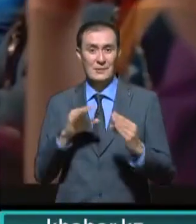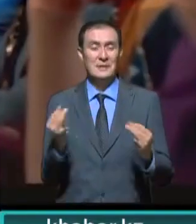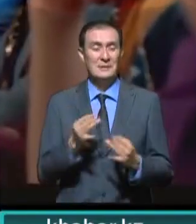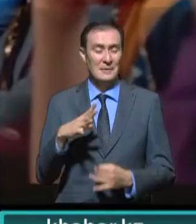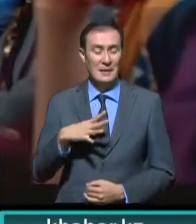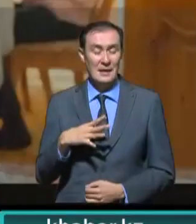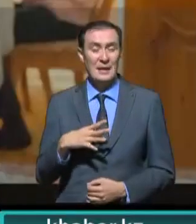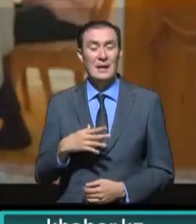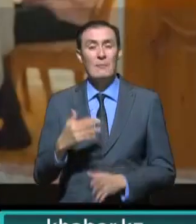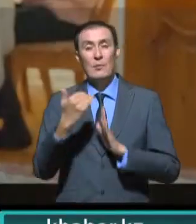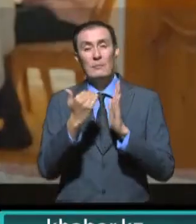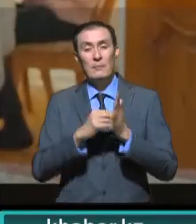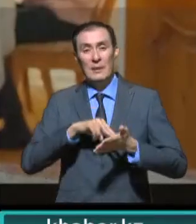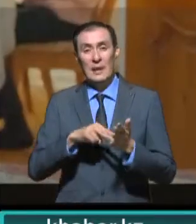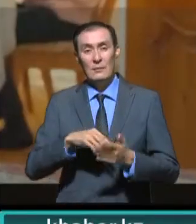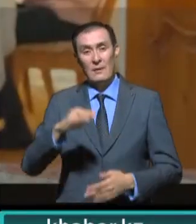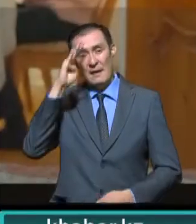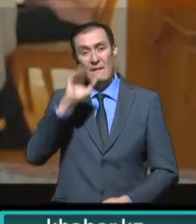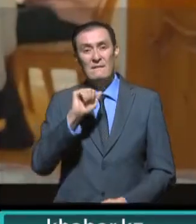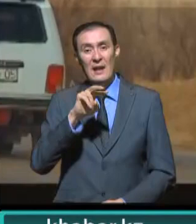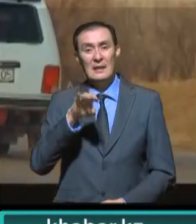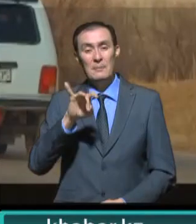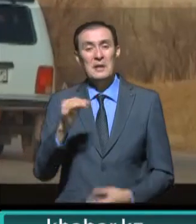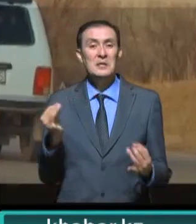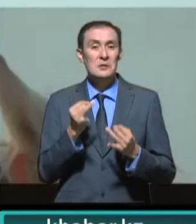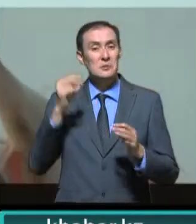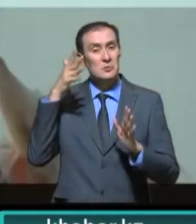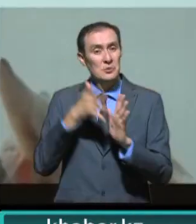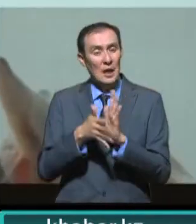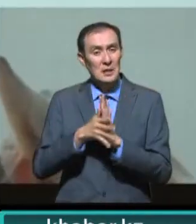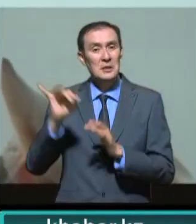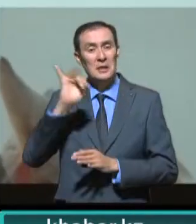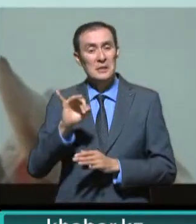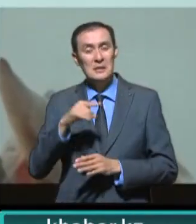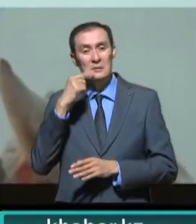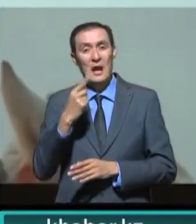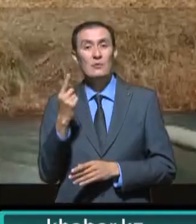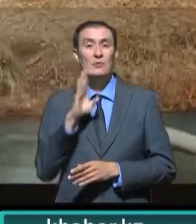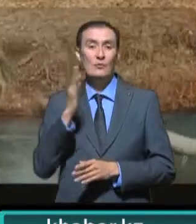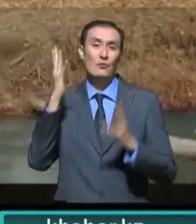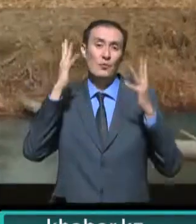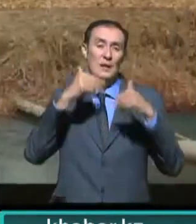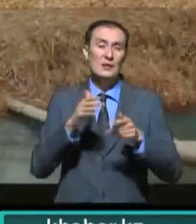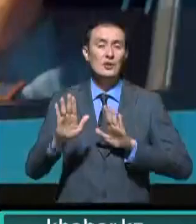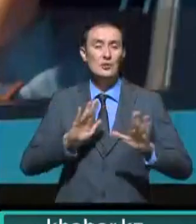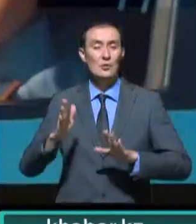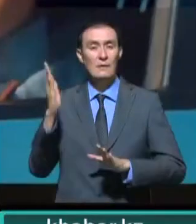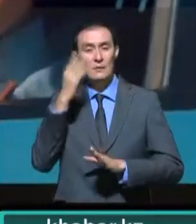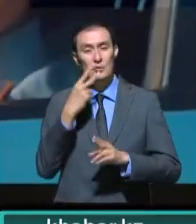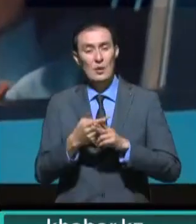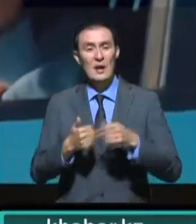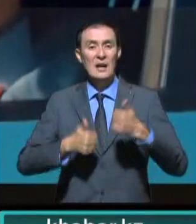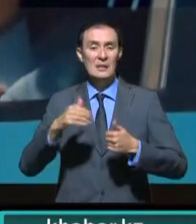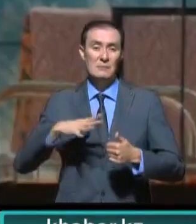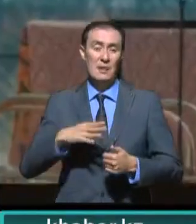задумке сценаристов, главный герой Вальдемар с интересом изучает традиции, язык своих предков, а заодно и влюбляется. Режиссер картины говорит, что кастинг